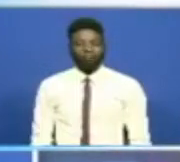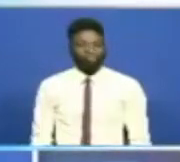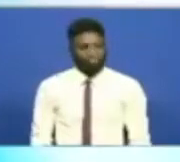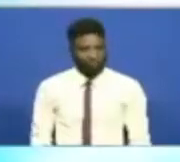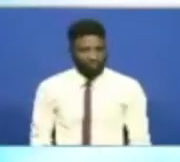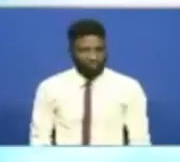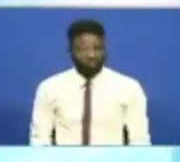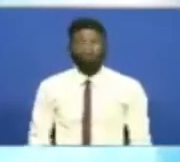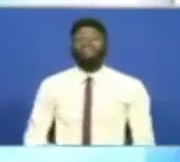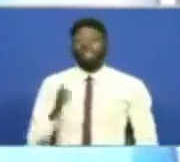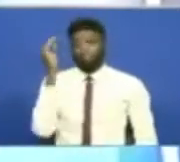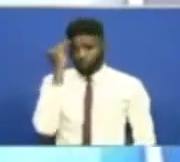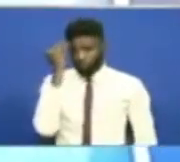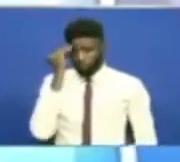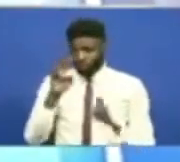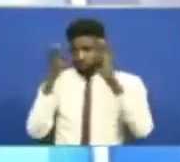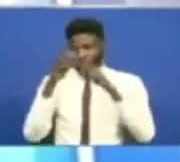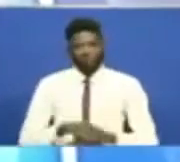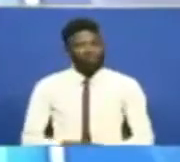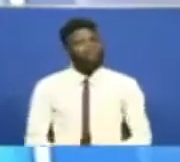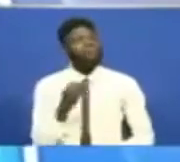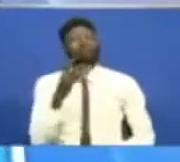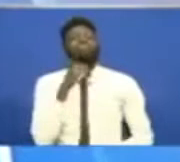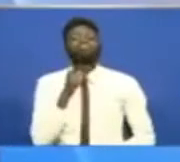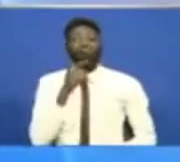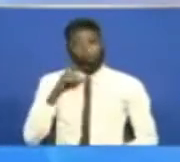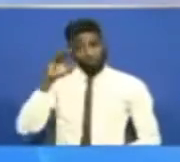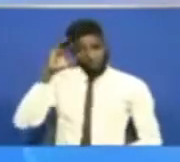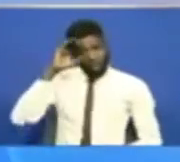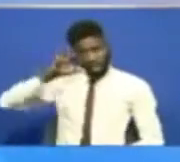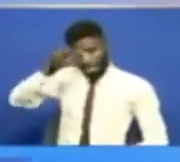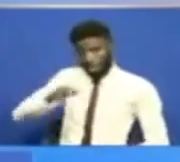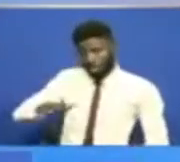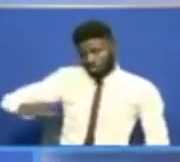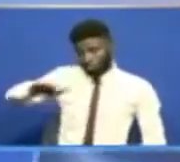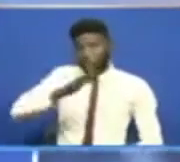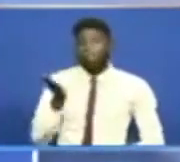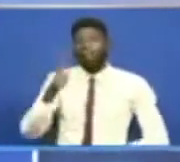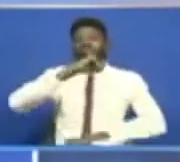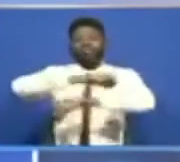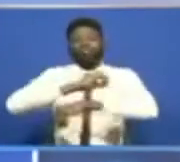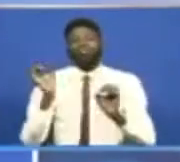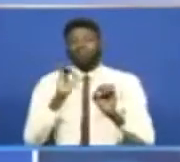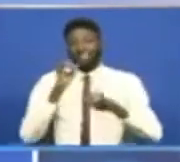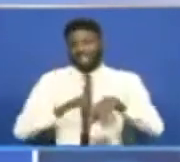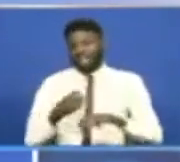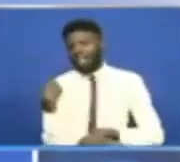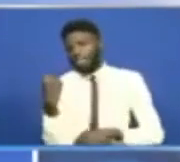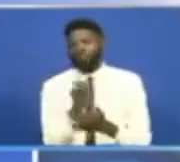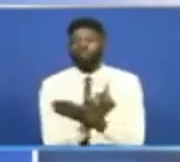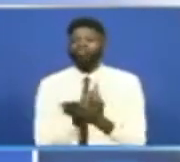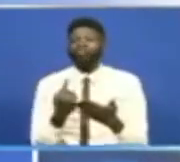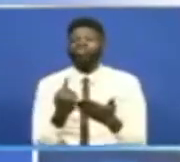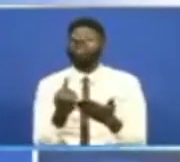Maswala ya elimu ni kwamba wavulana wengi katika eneo la Pwani wangali hawajarejea shuleni wiki moja baada ya shule kufunguliwa tena